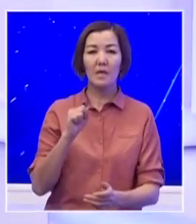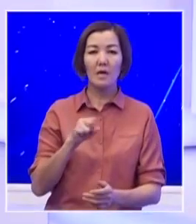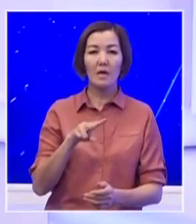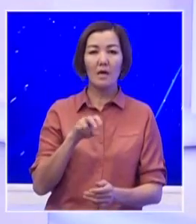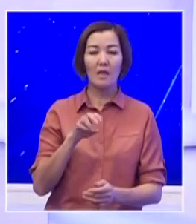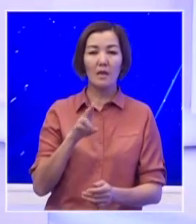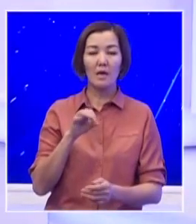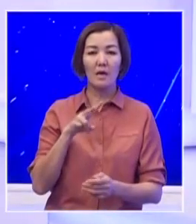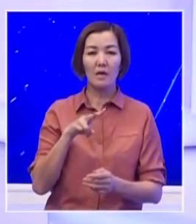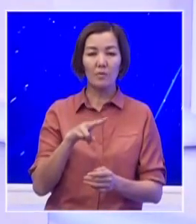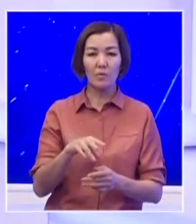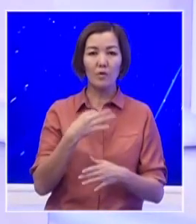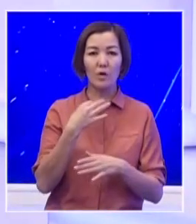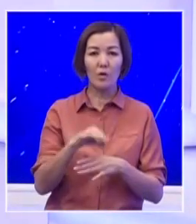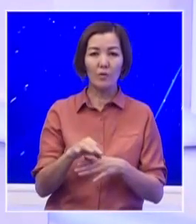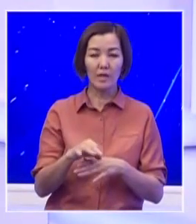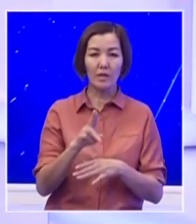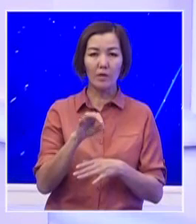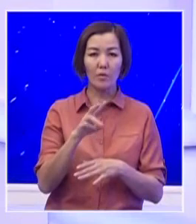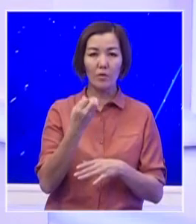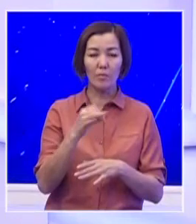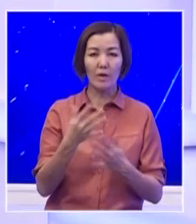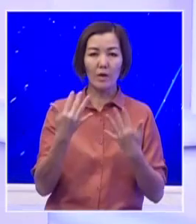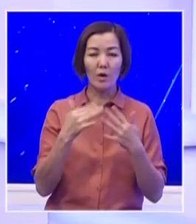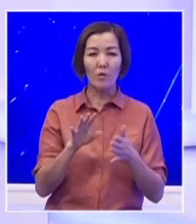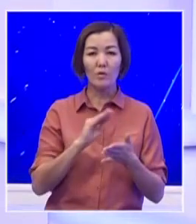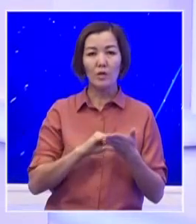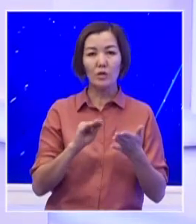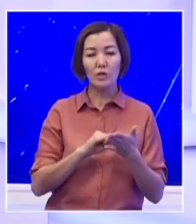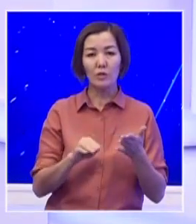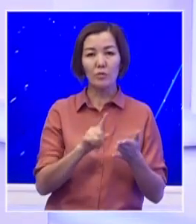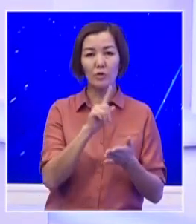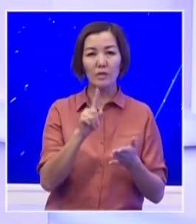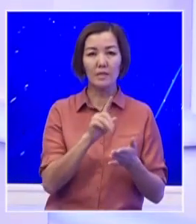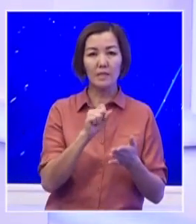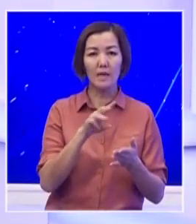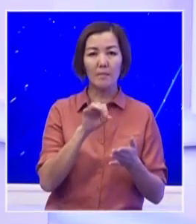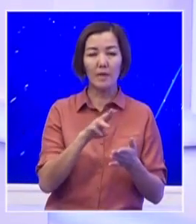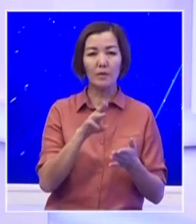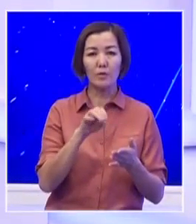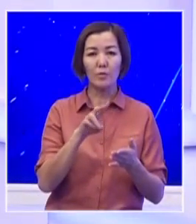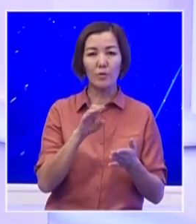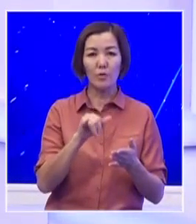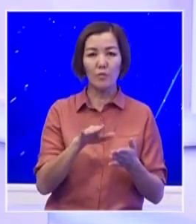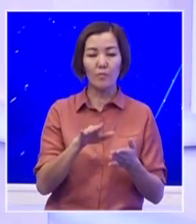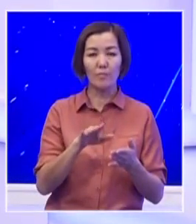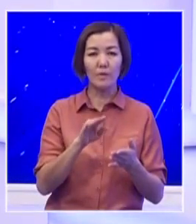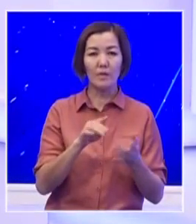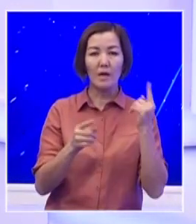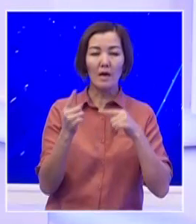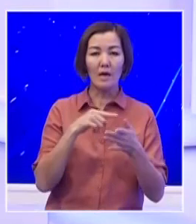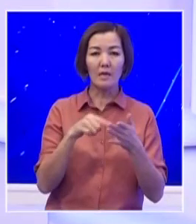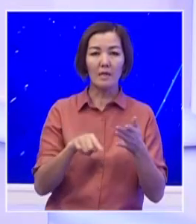Өз елі өз ерлерін ескермесе, елтегі қайдан алсын кемеңгерді. Алакөл ауданы Көлбай ауылында жазушы Заман Төлеуов